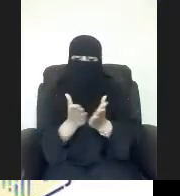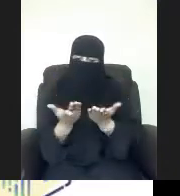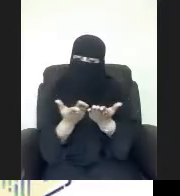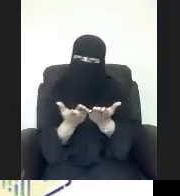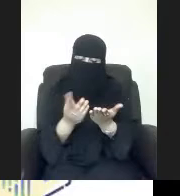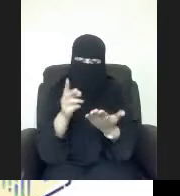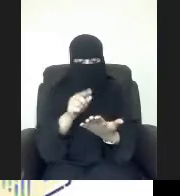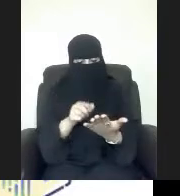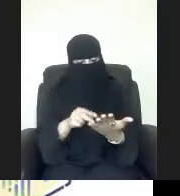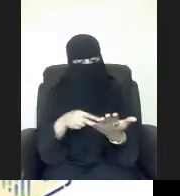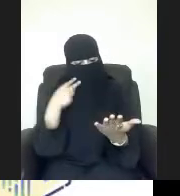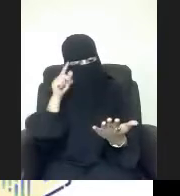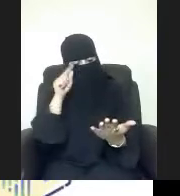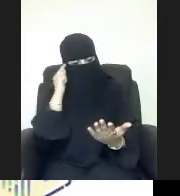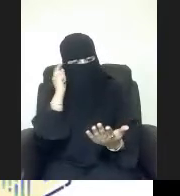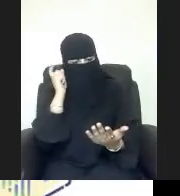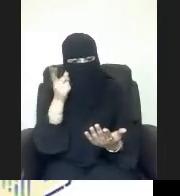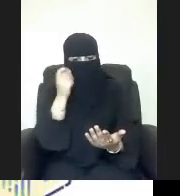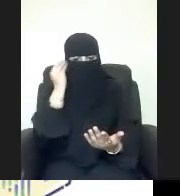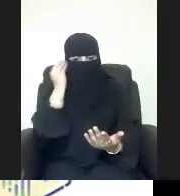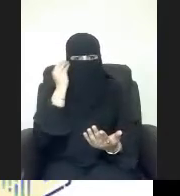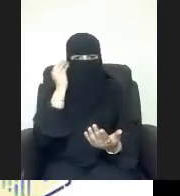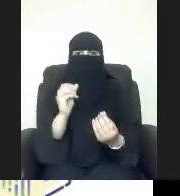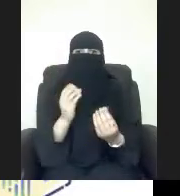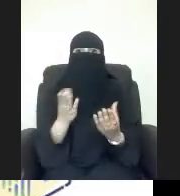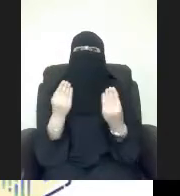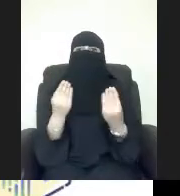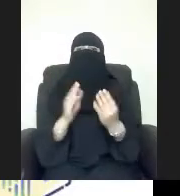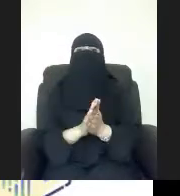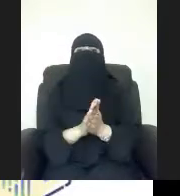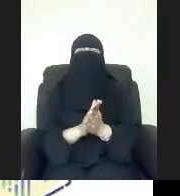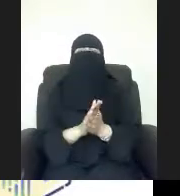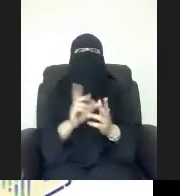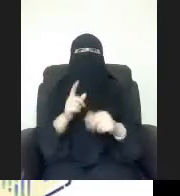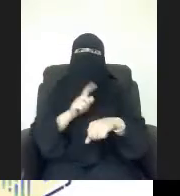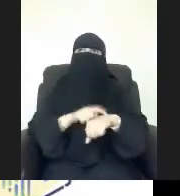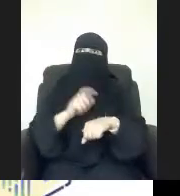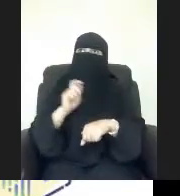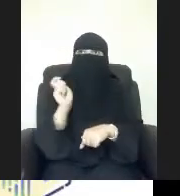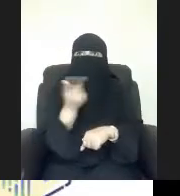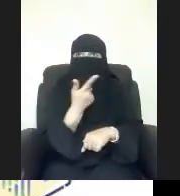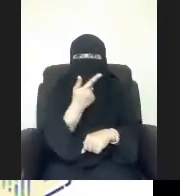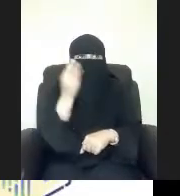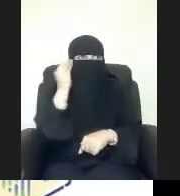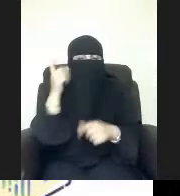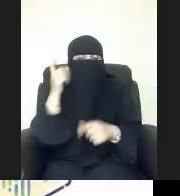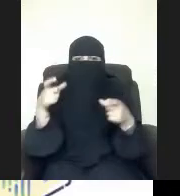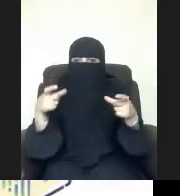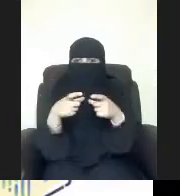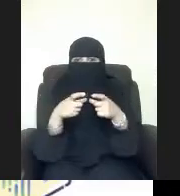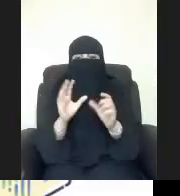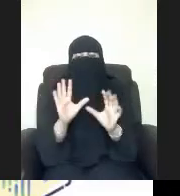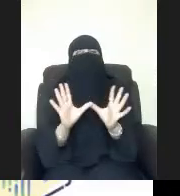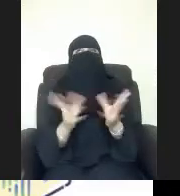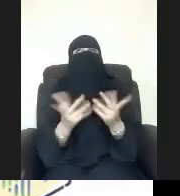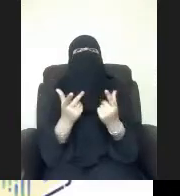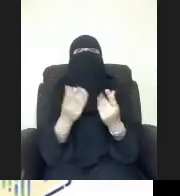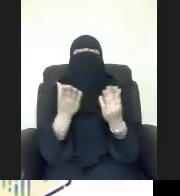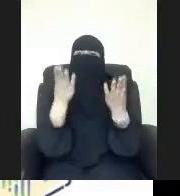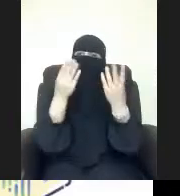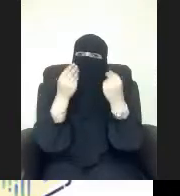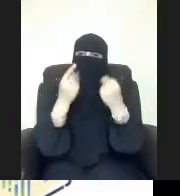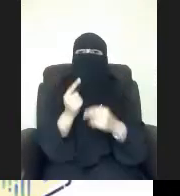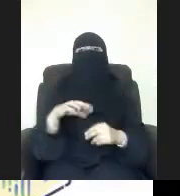سرعة التعلم، فيبنى سرعة التعلم على حسب إما الفردية أو الجماعية. وأيضا